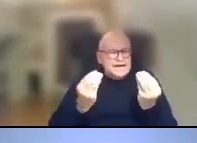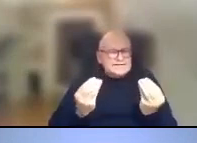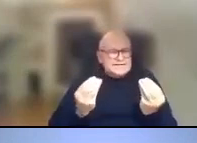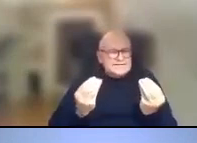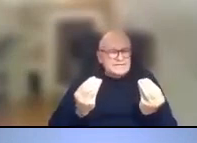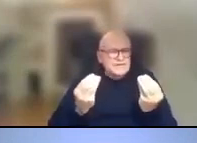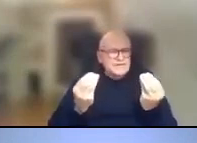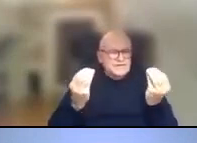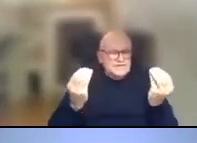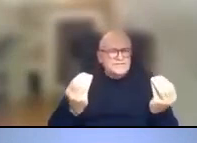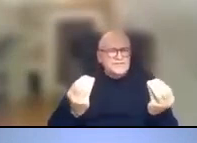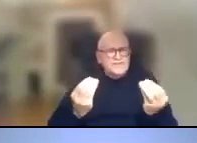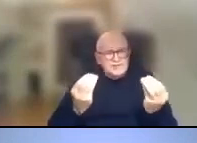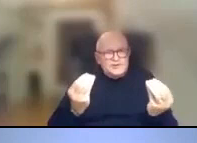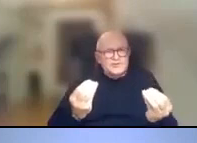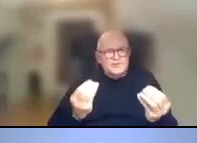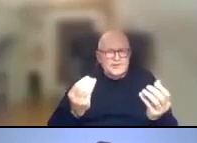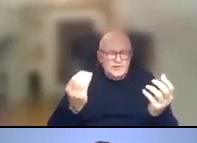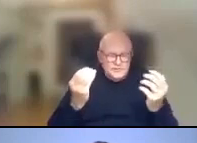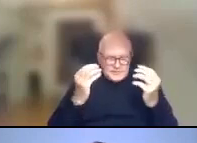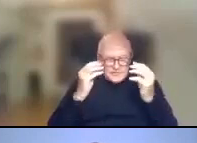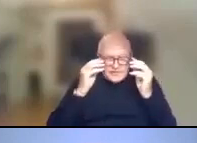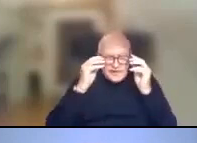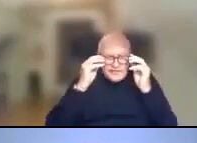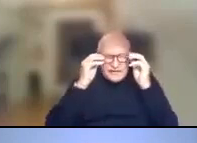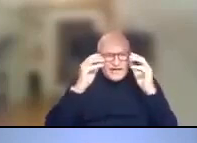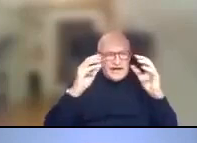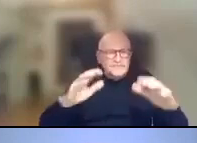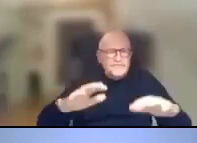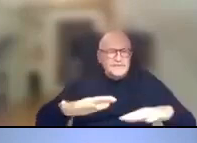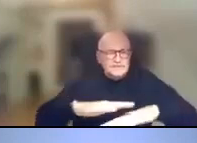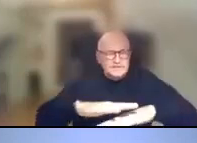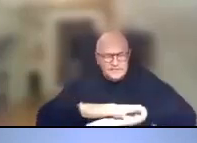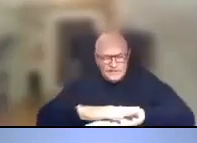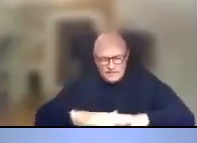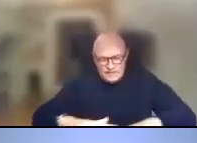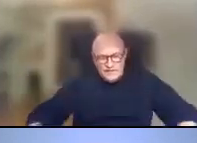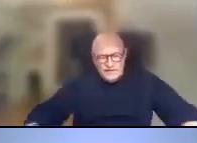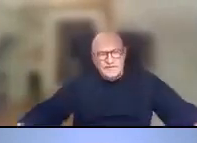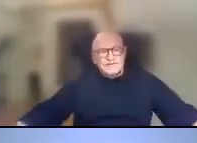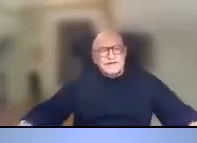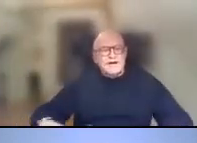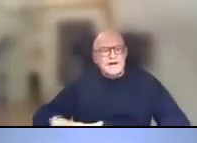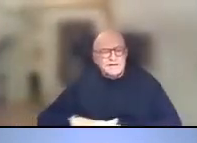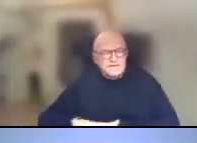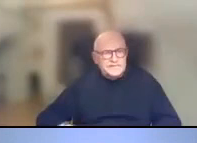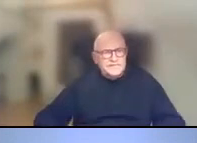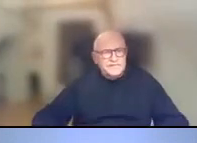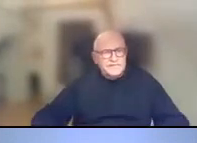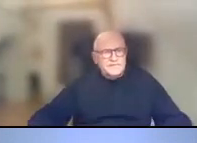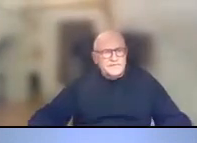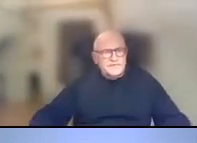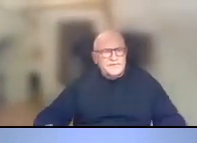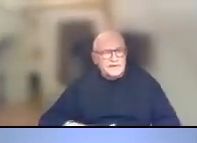nach Reizen. Es gibt Menschen, die in besonderer Weise anfällig sind, wenn ihr Tag eine